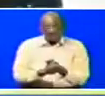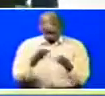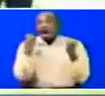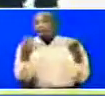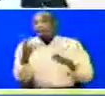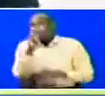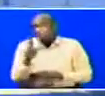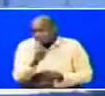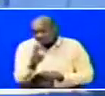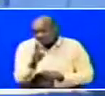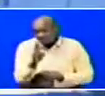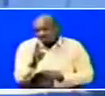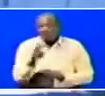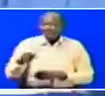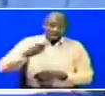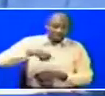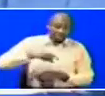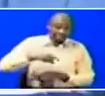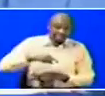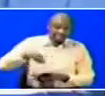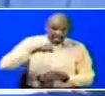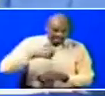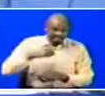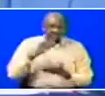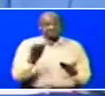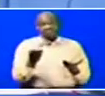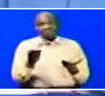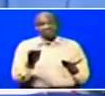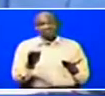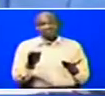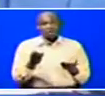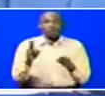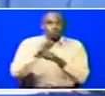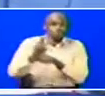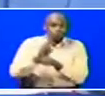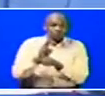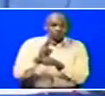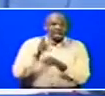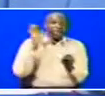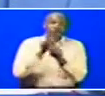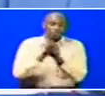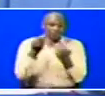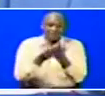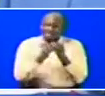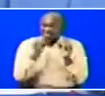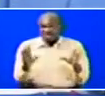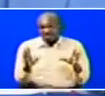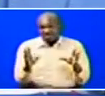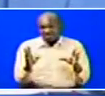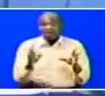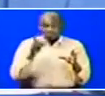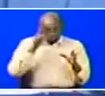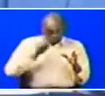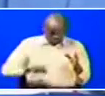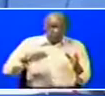yenyewe ikiwa ni, well, we are not really spending, you know, a lot of money what we have